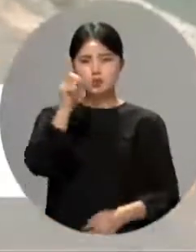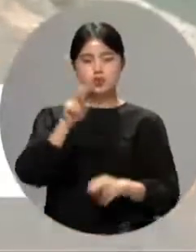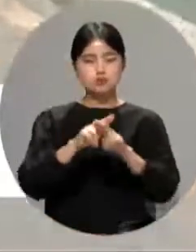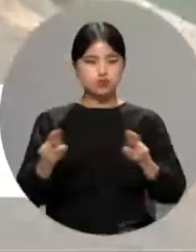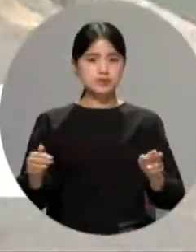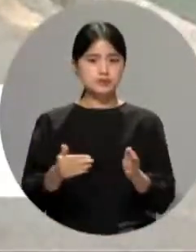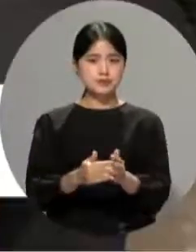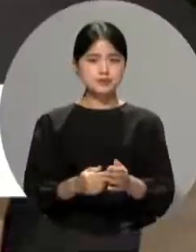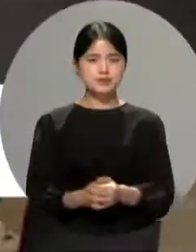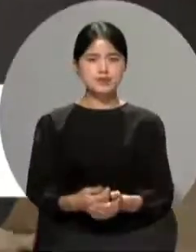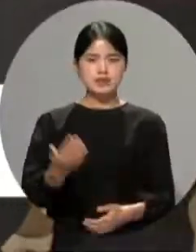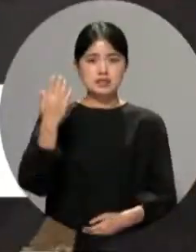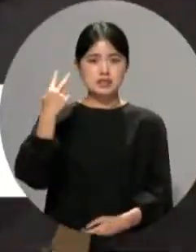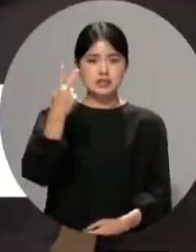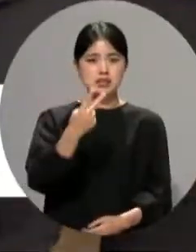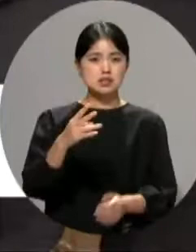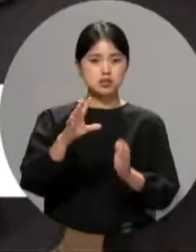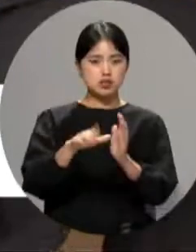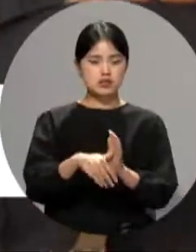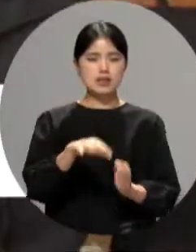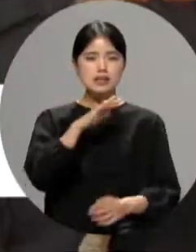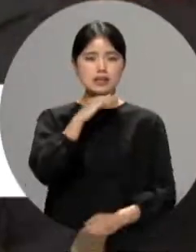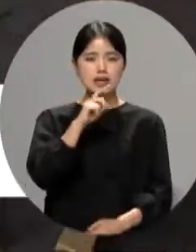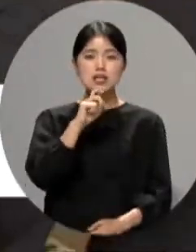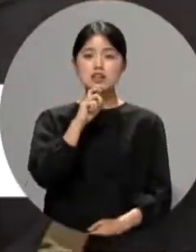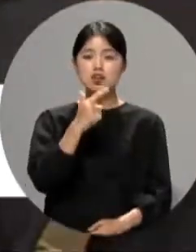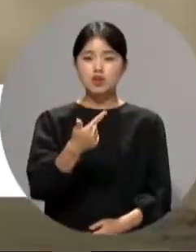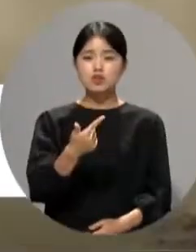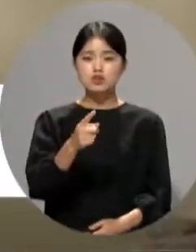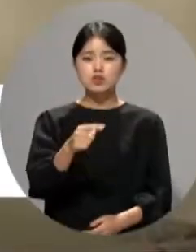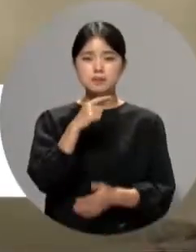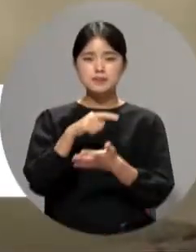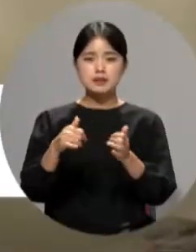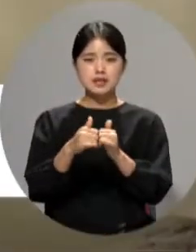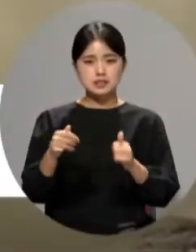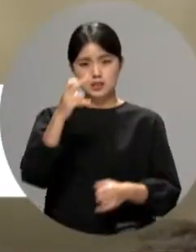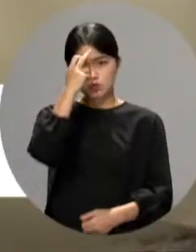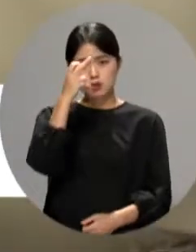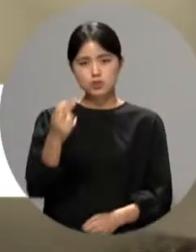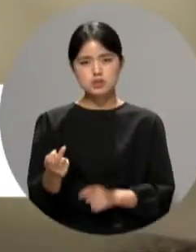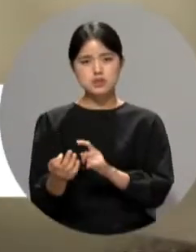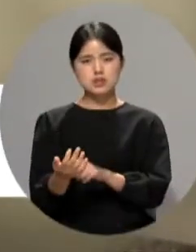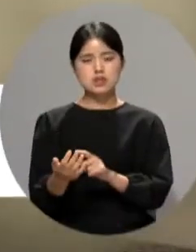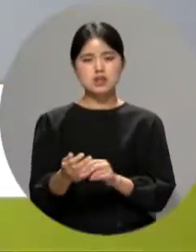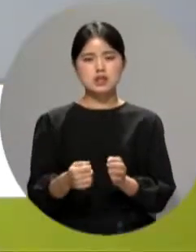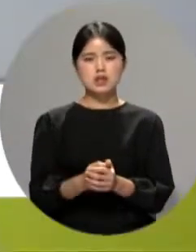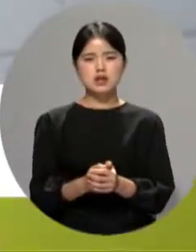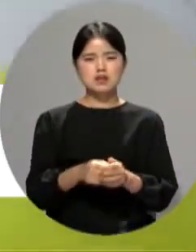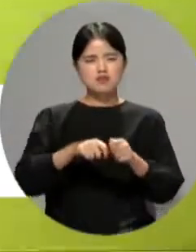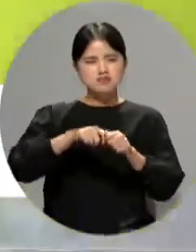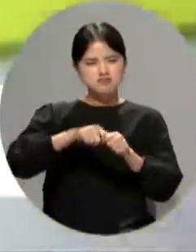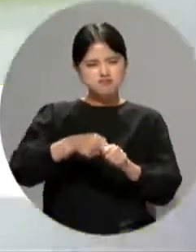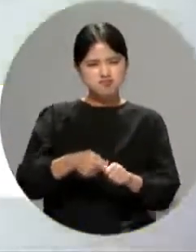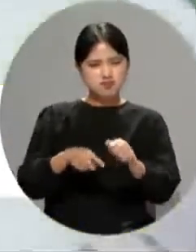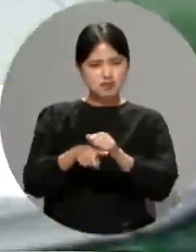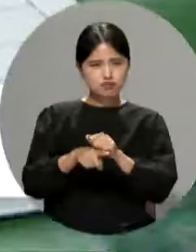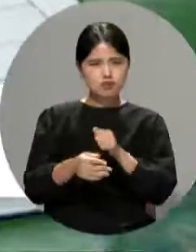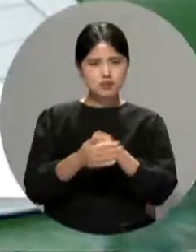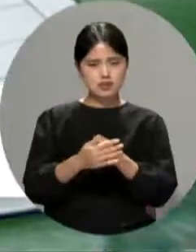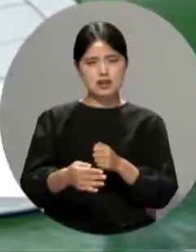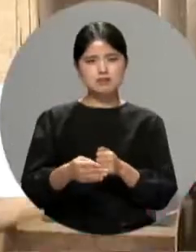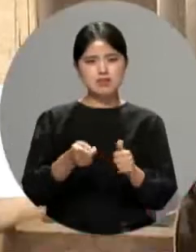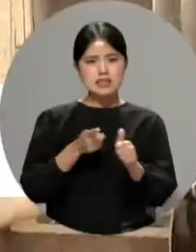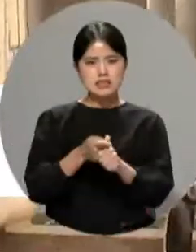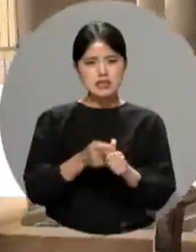취하했습니다. 지난 2000년 당시 나이 16이었던 피해자 최모 씨는 검경의 무리한 수사로 살인범 누명을